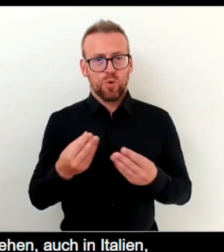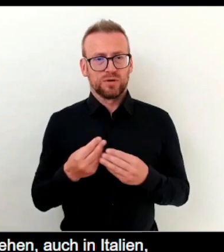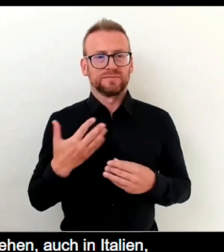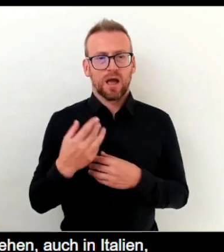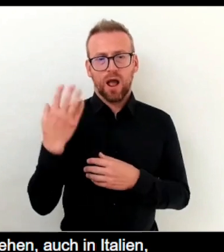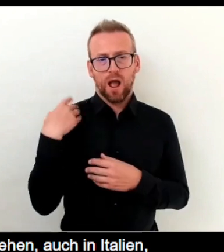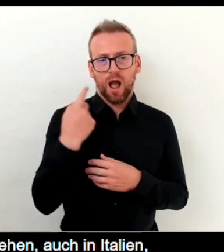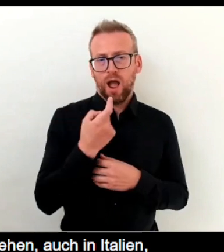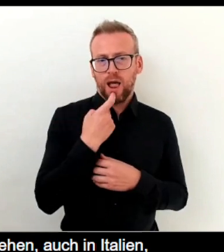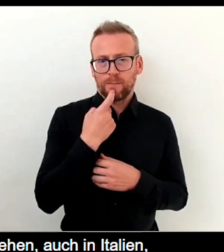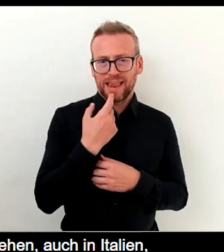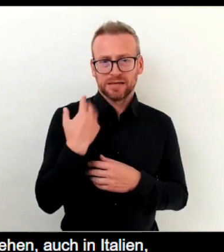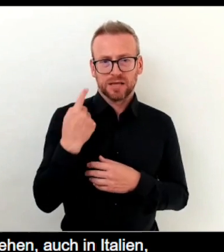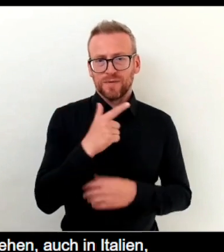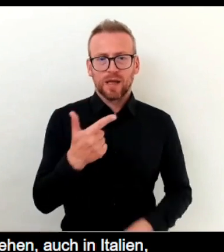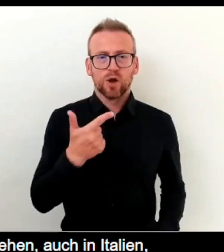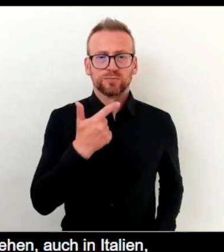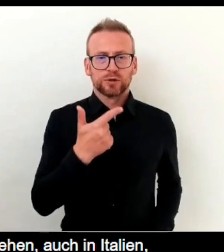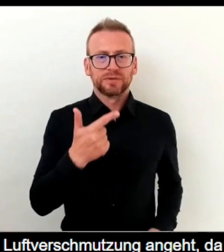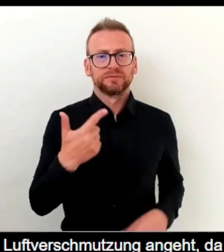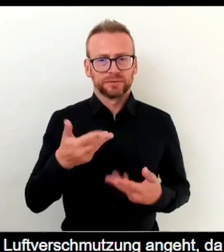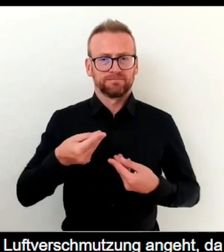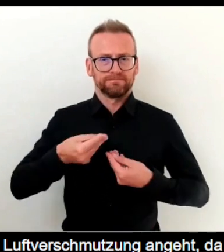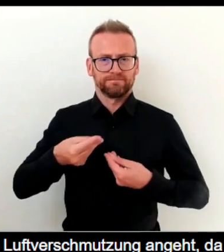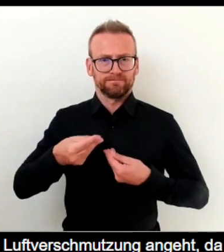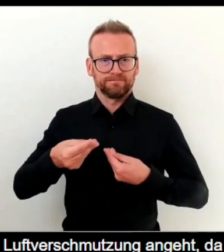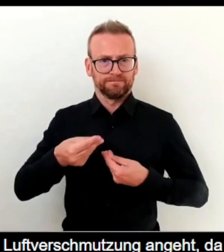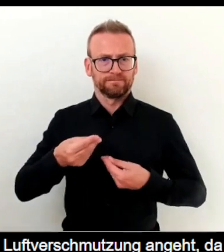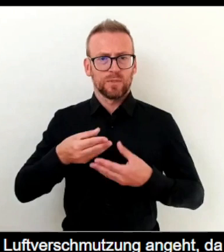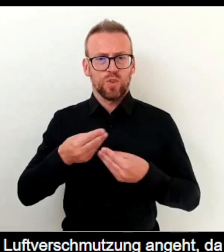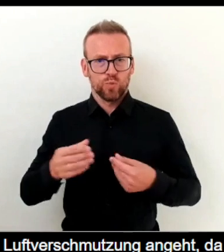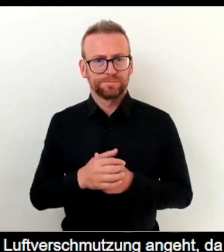Dann vielen Dank für Ihre Aufmerksamkeit und noch einen schönen, kulturreichen Tag.